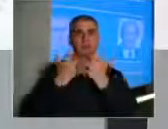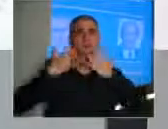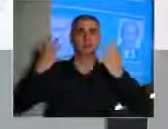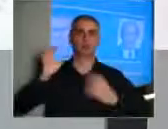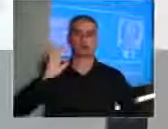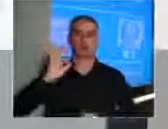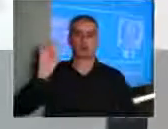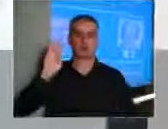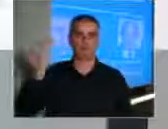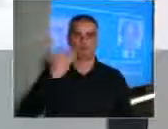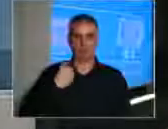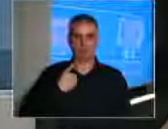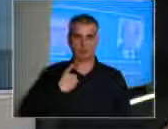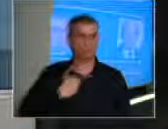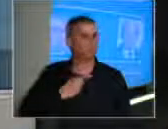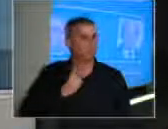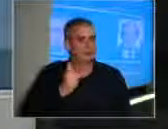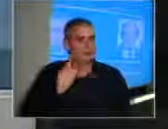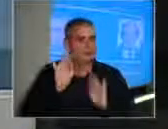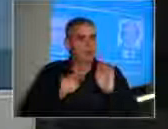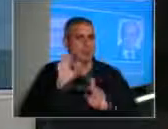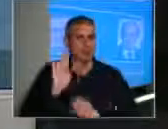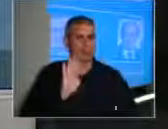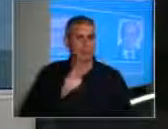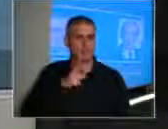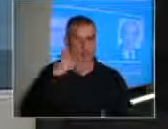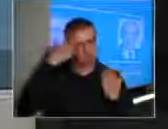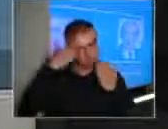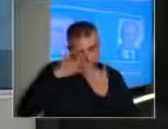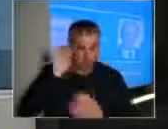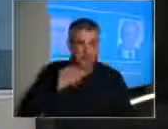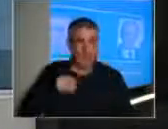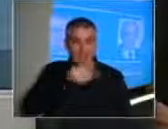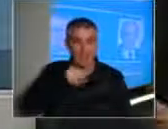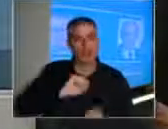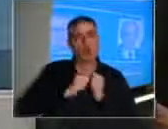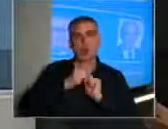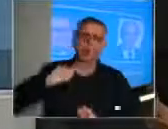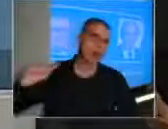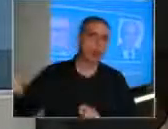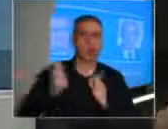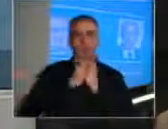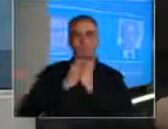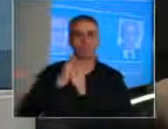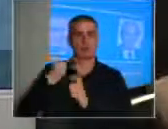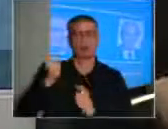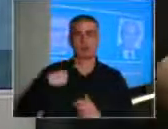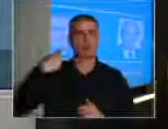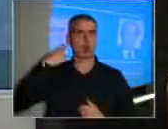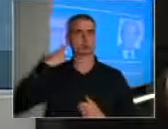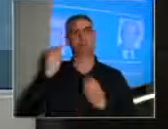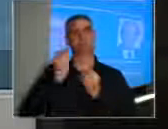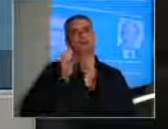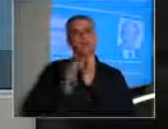הזאת של נתניהו כלפינו. המתקפה של נתניהו ממוקדת כלפיכם או כלפי כל מפלגות הימין? אני לא שמעתי